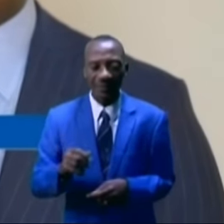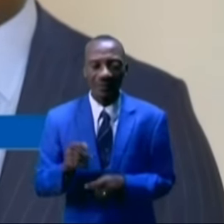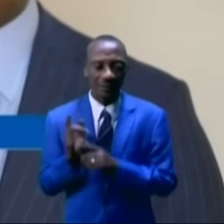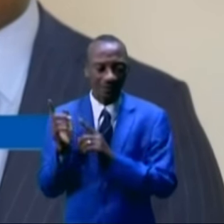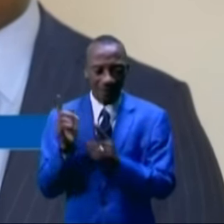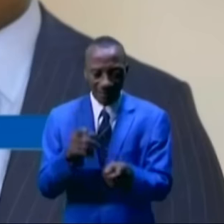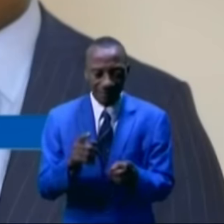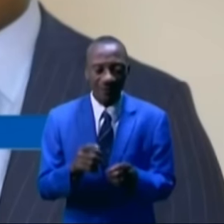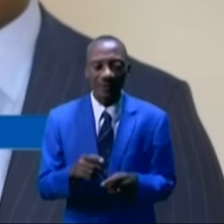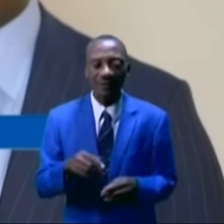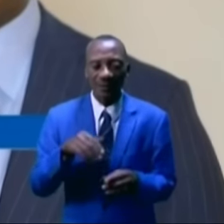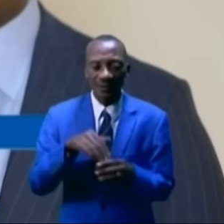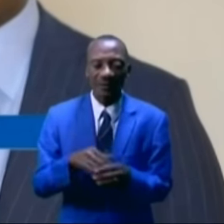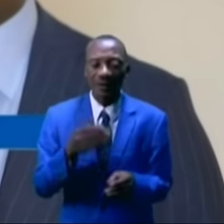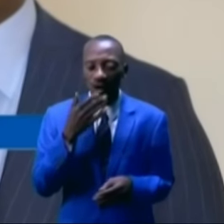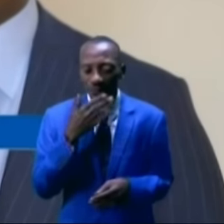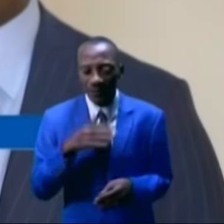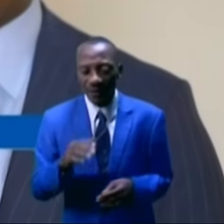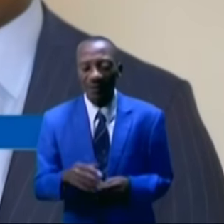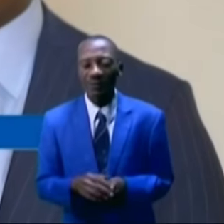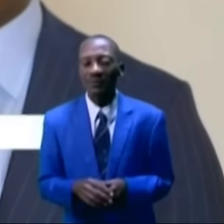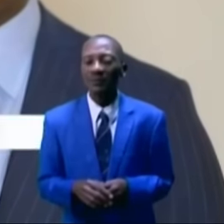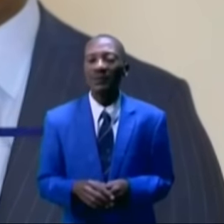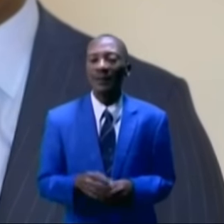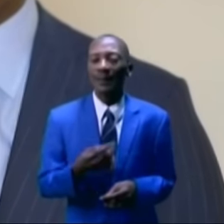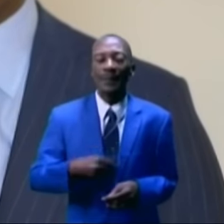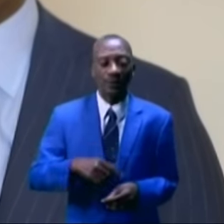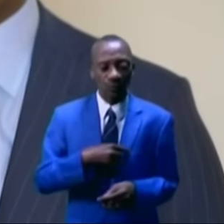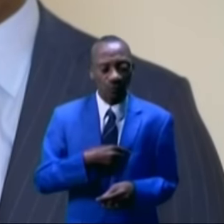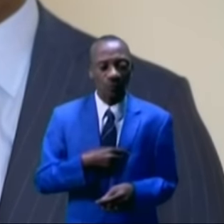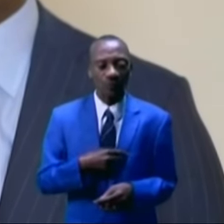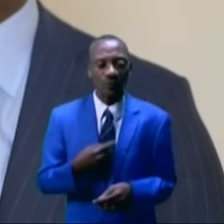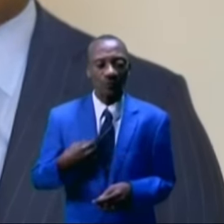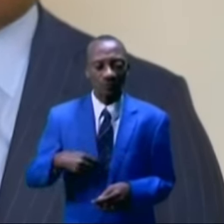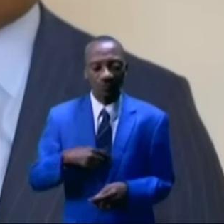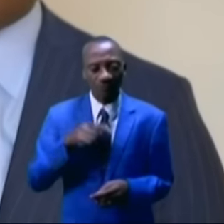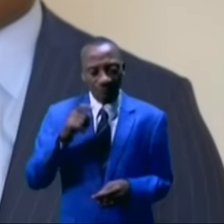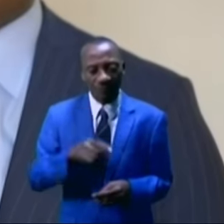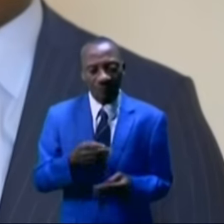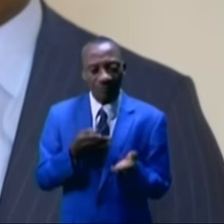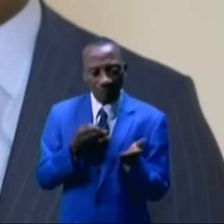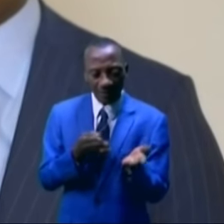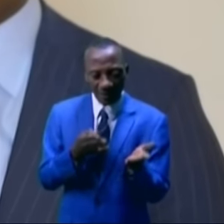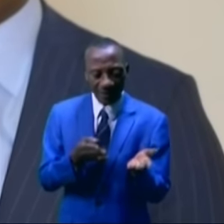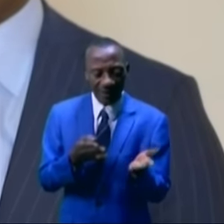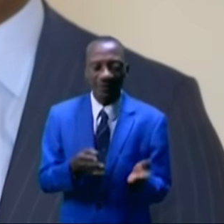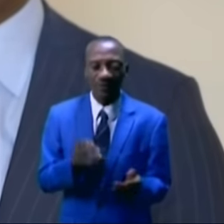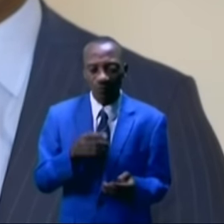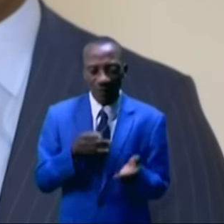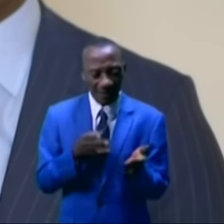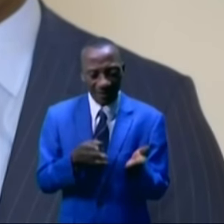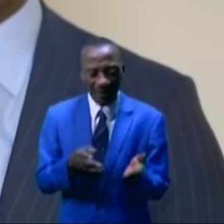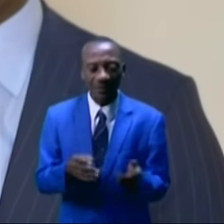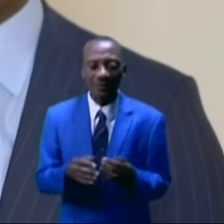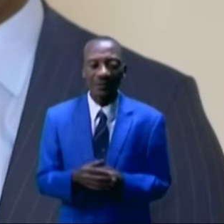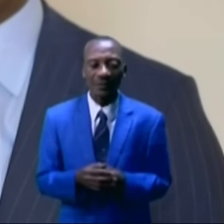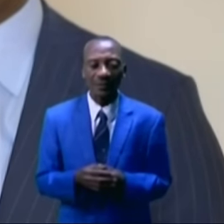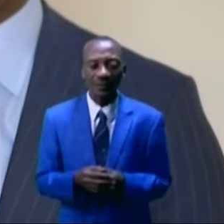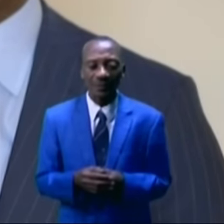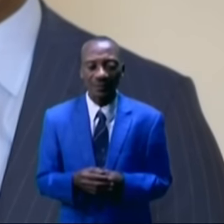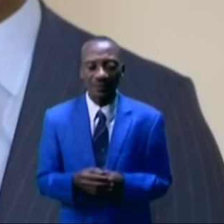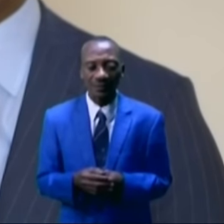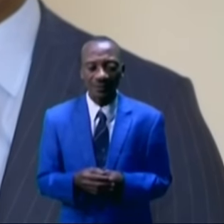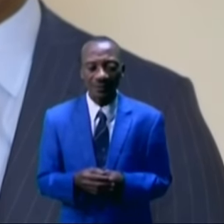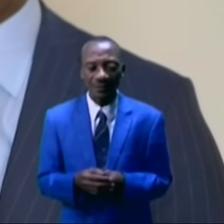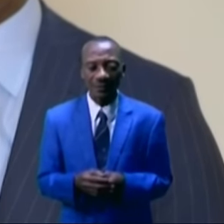ne va bouger, rien ne va changer, les choses seront telles qu'elles étaient avant et il n'y a pas de crainte à se faire par rapport à cela. Le but de la réhabilitation